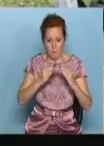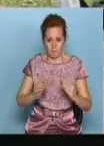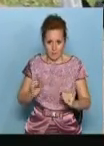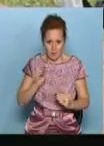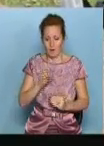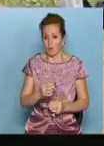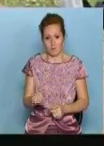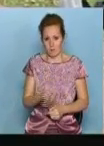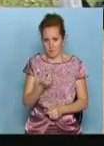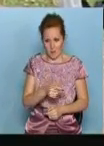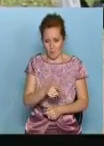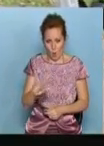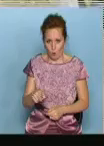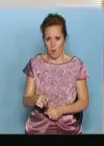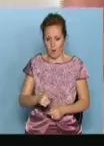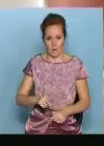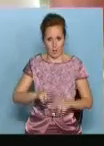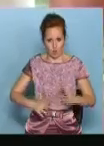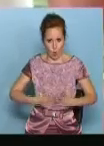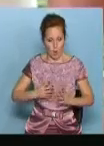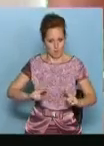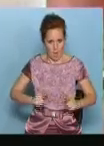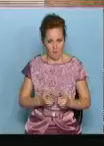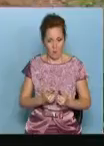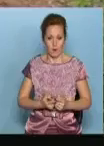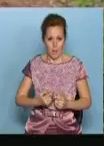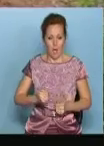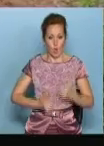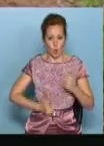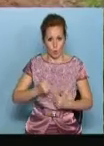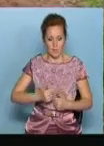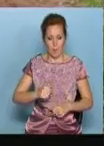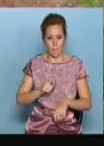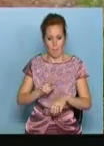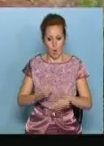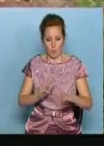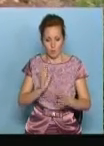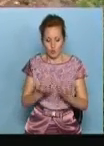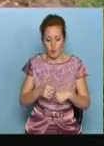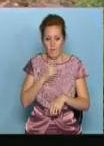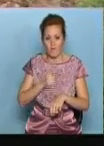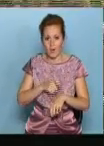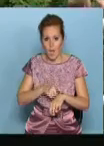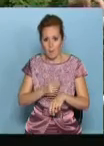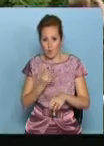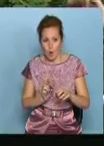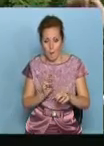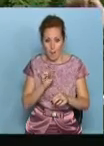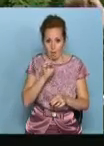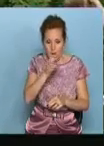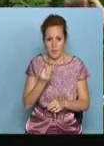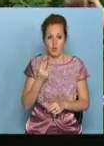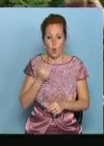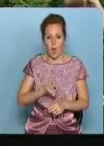Настрой боевой. Подстегивает конкурсность мероприятия. Организаторы будут считать время, за которое участник поднялся по крутояру и какое